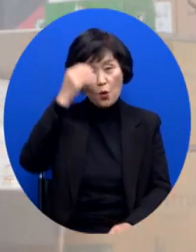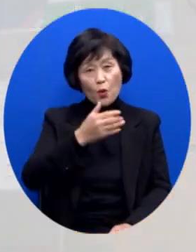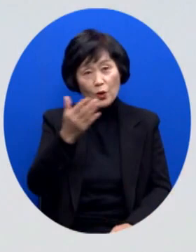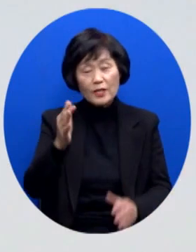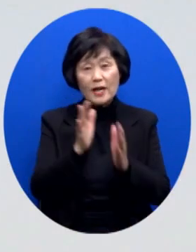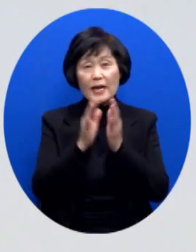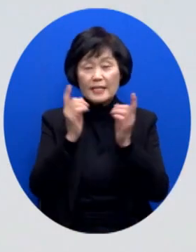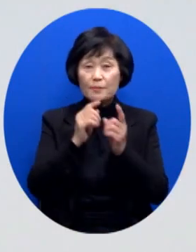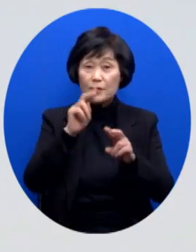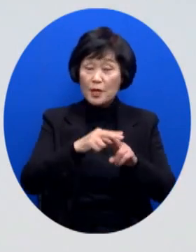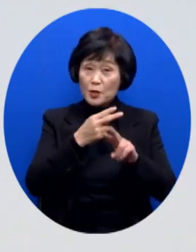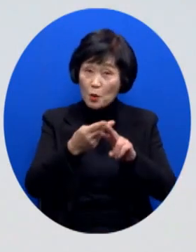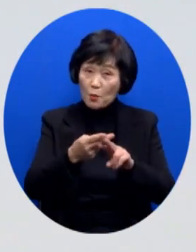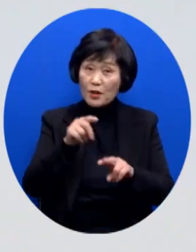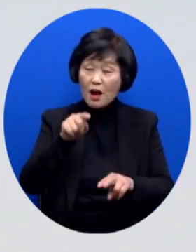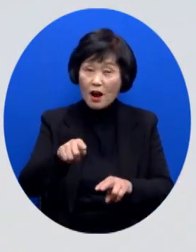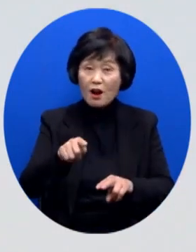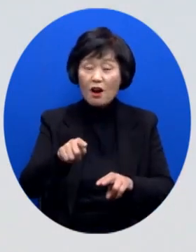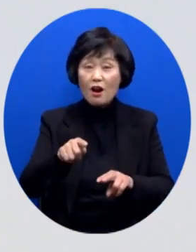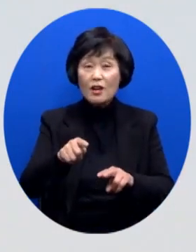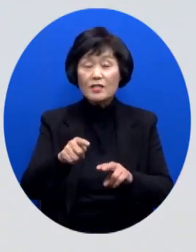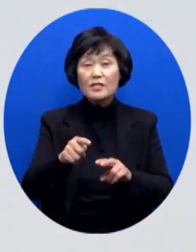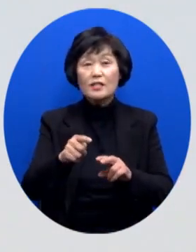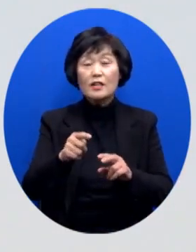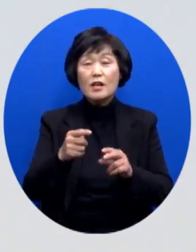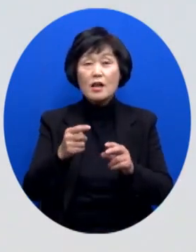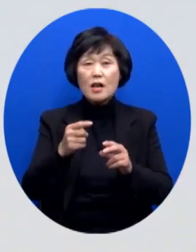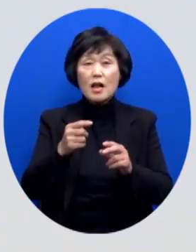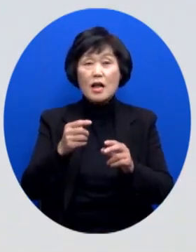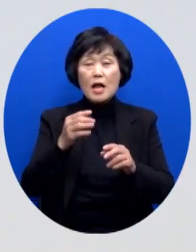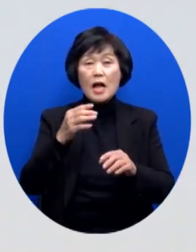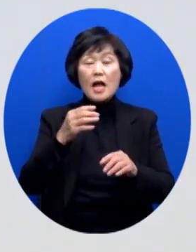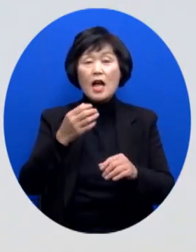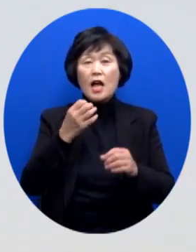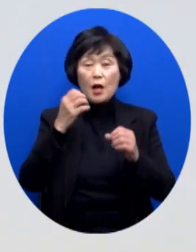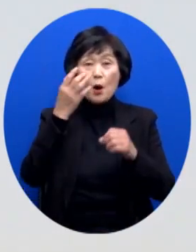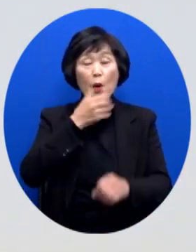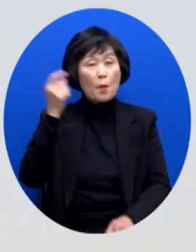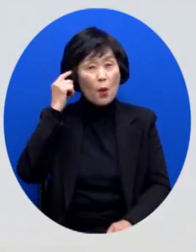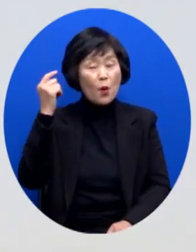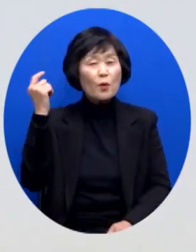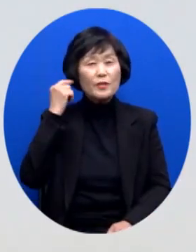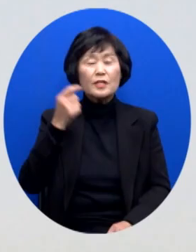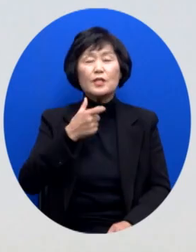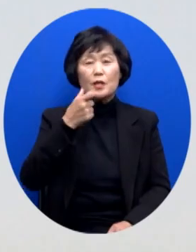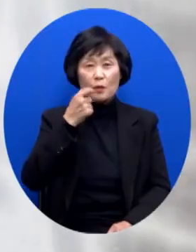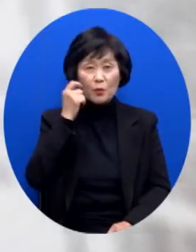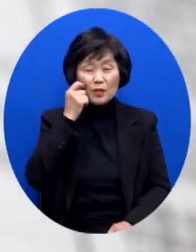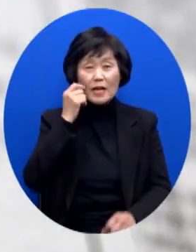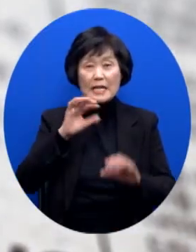세계 미전도 지역 어린이들에게 복음을 전하는 사마리안 퍼스코리아의 대표적인 사역입니다.